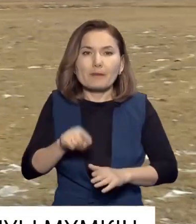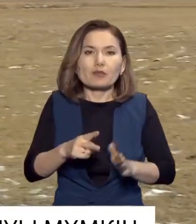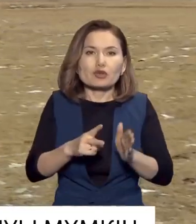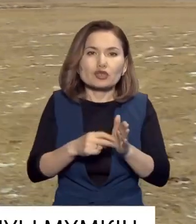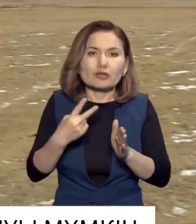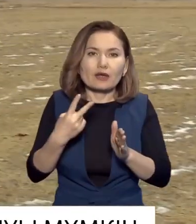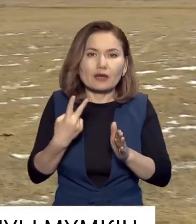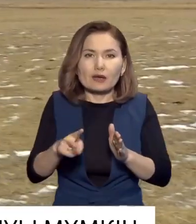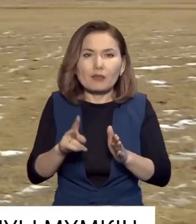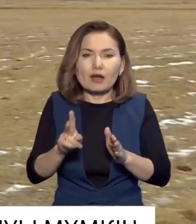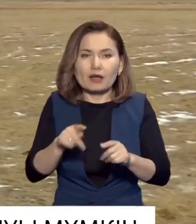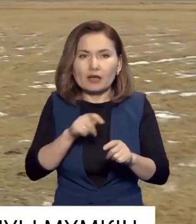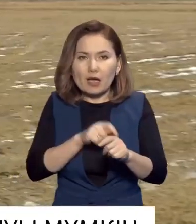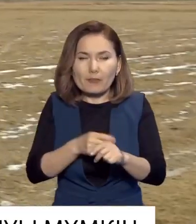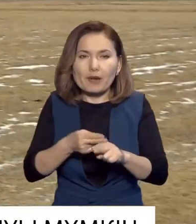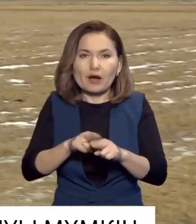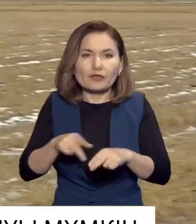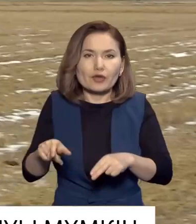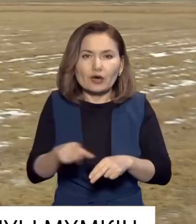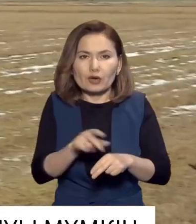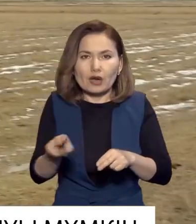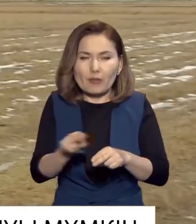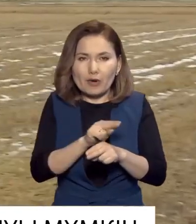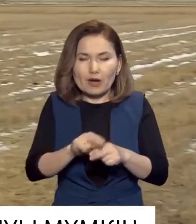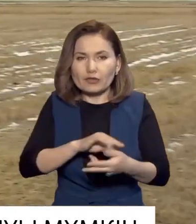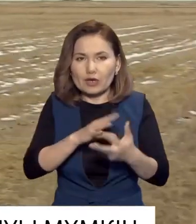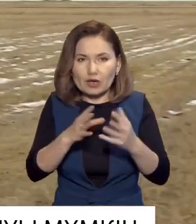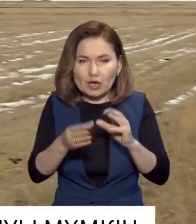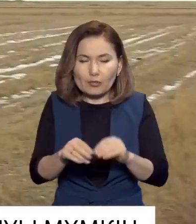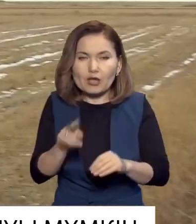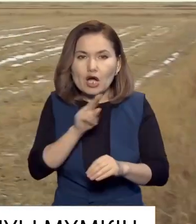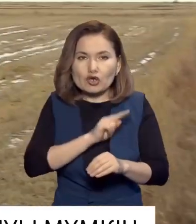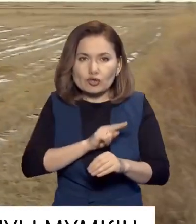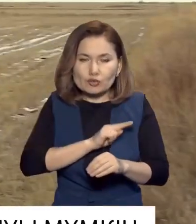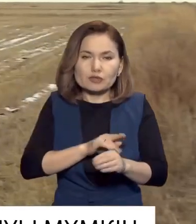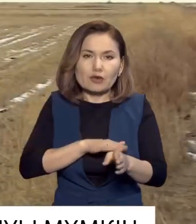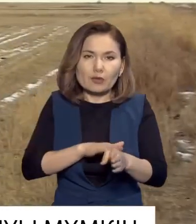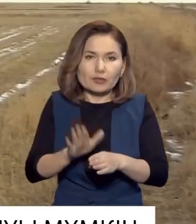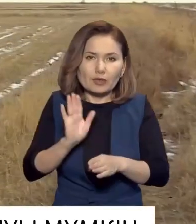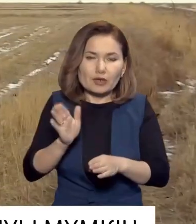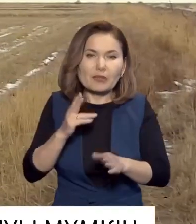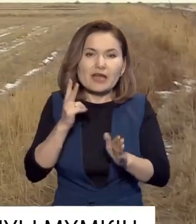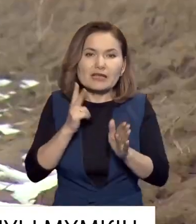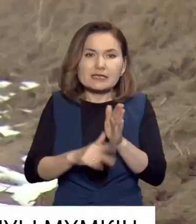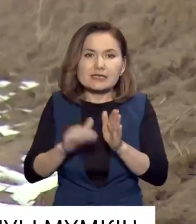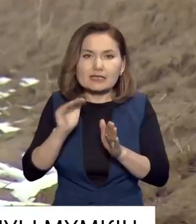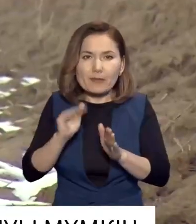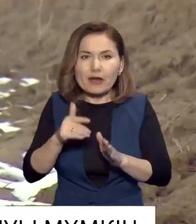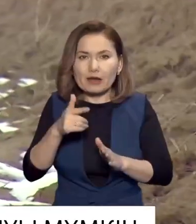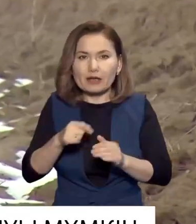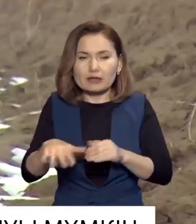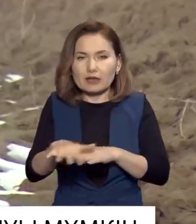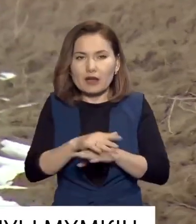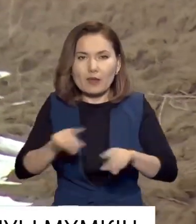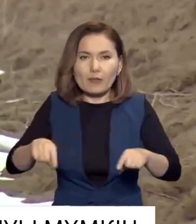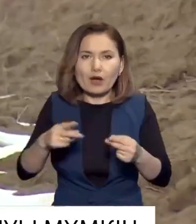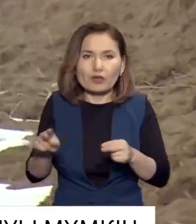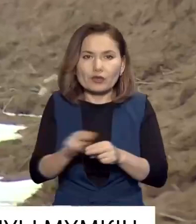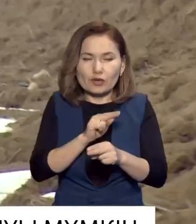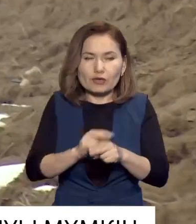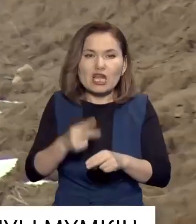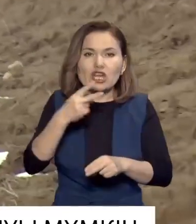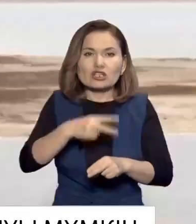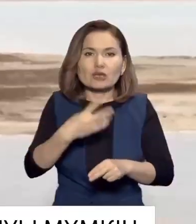1720 шақырым магистральдік және шаруашылықтар алық каналдар қайта жаңартылады. Бұл 80 мың гектарды қалпына келтіруге